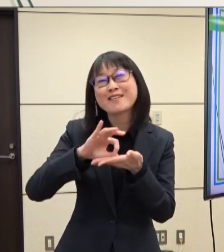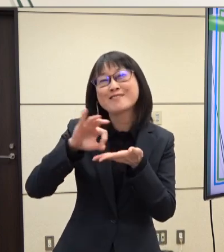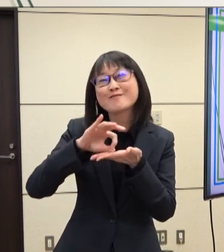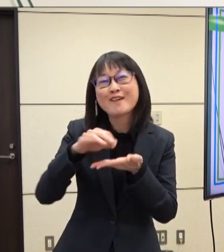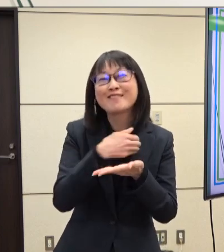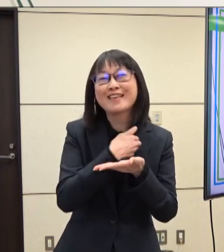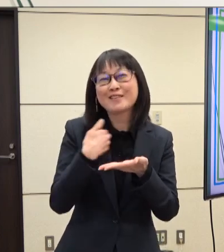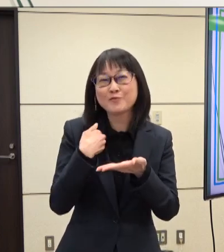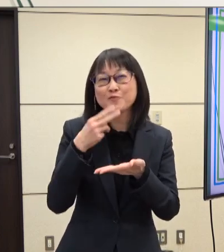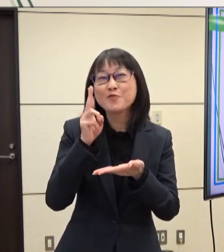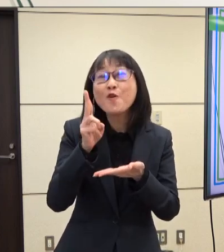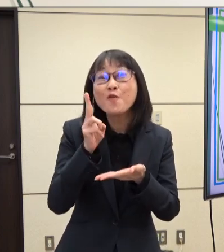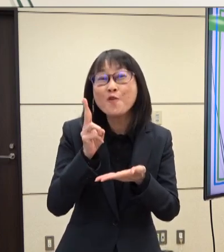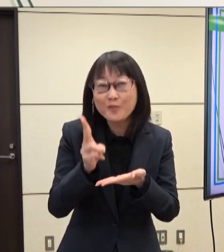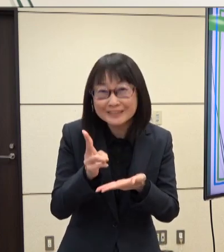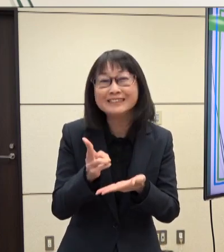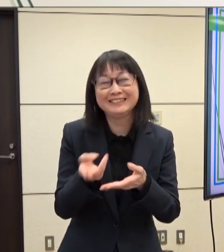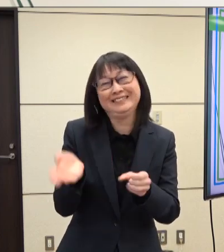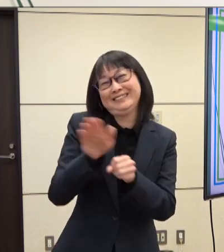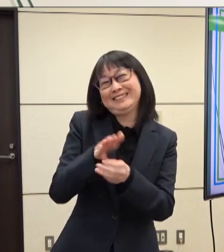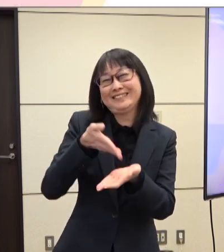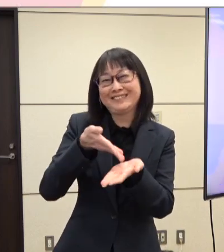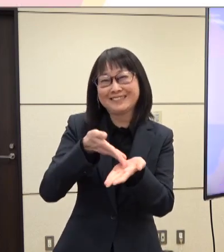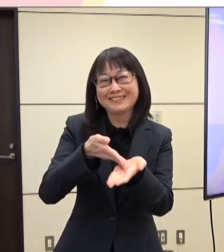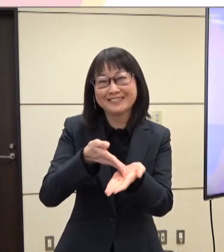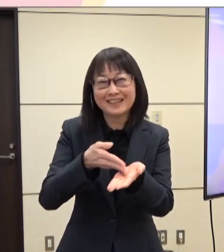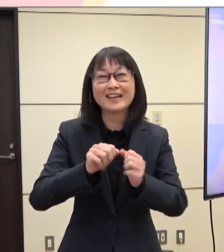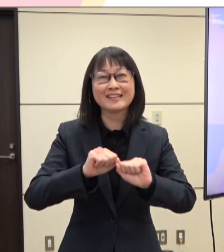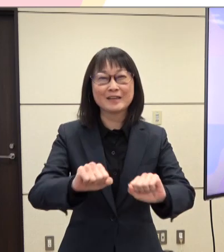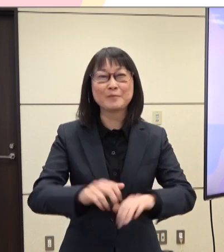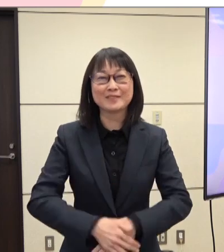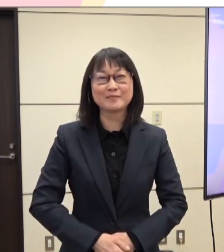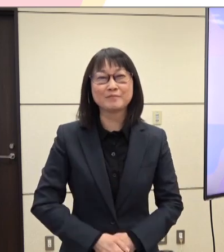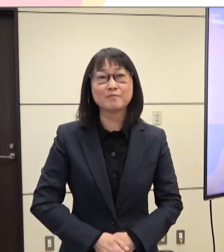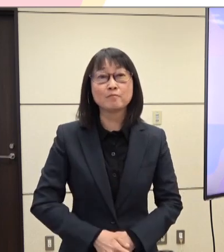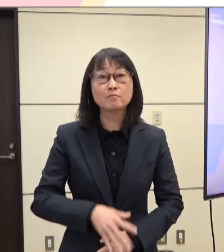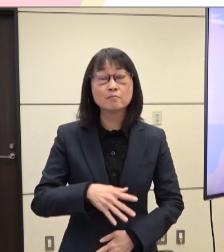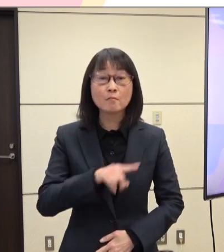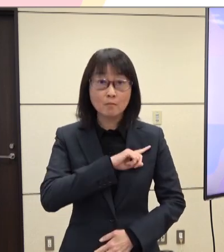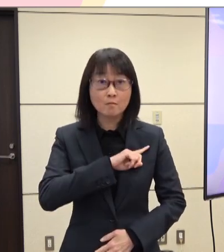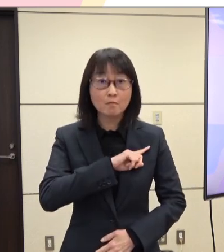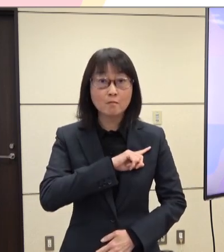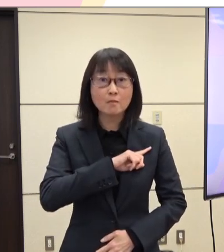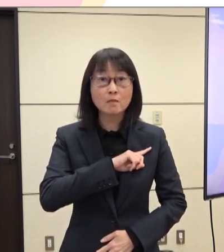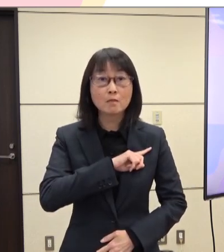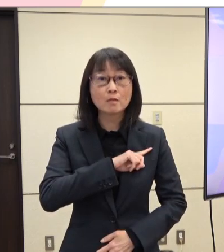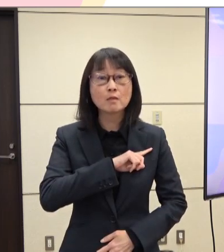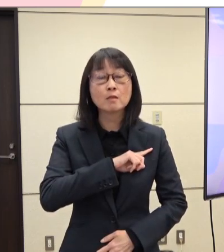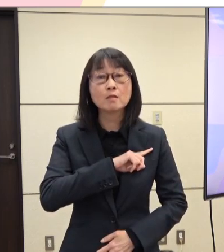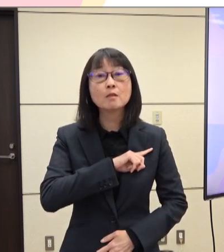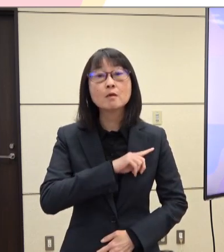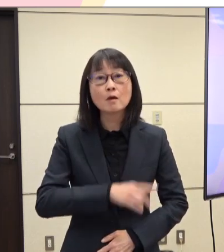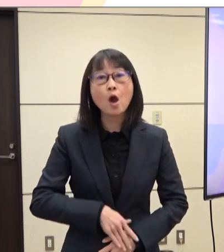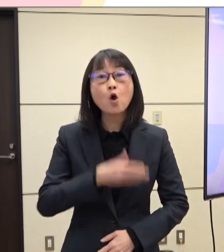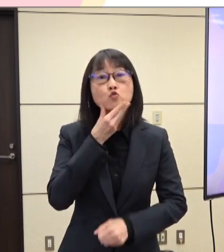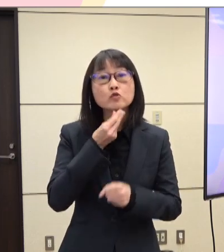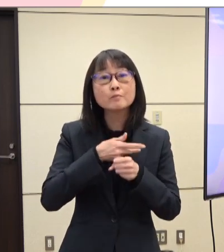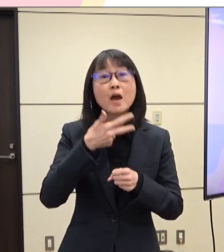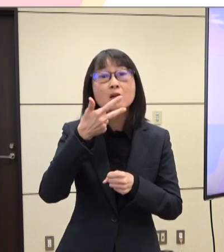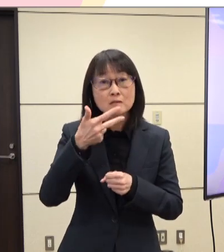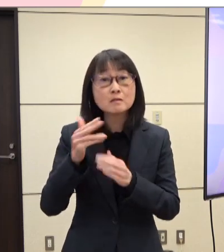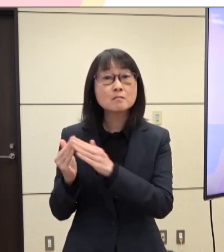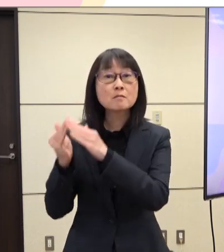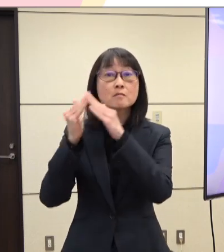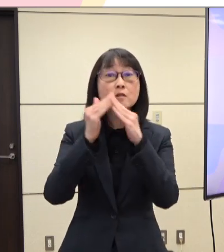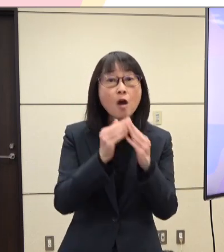り交ぜて発表させていただきたいと思います。まず最初はですね、福島市への移住者が過去最